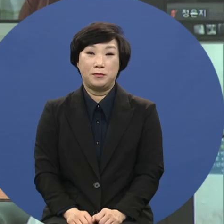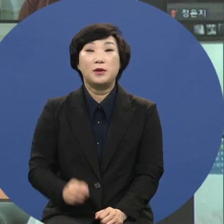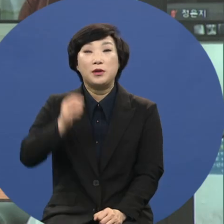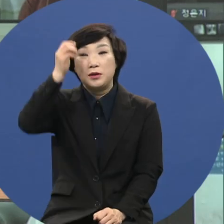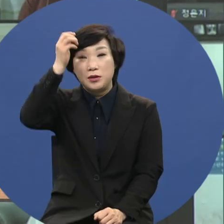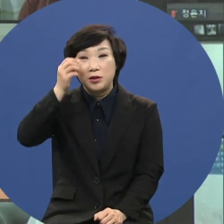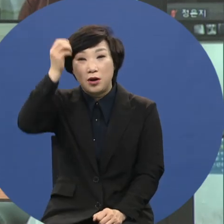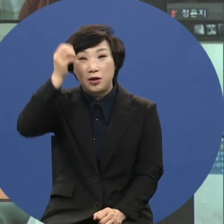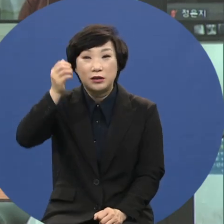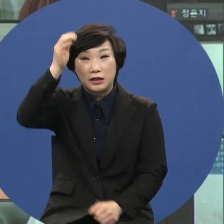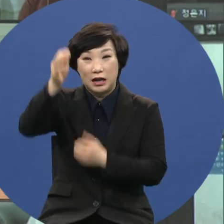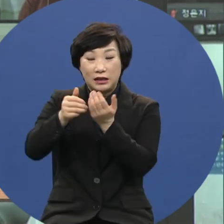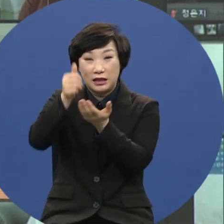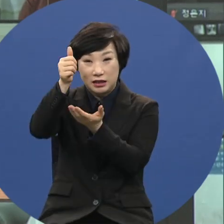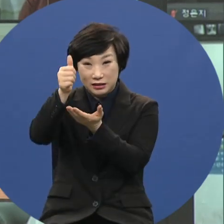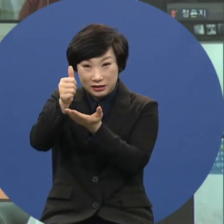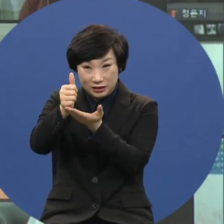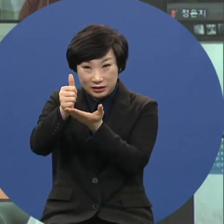영이신 하나님께서